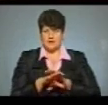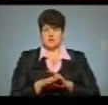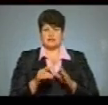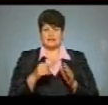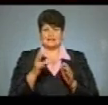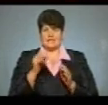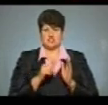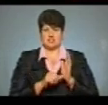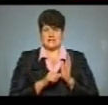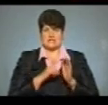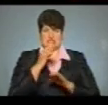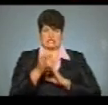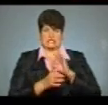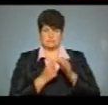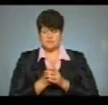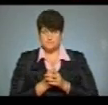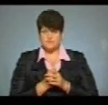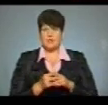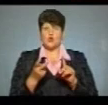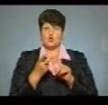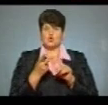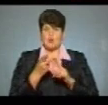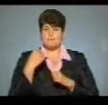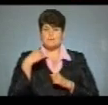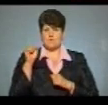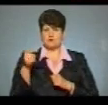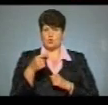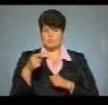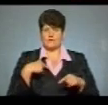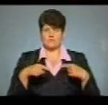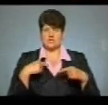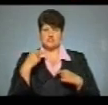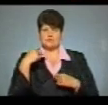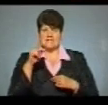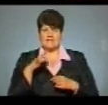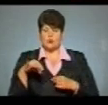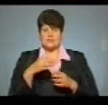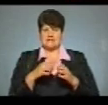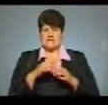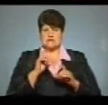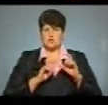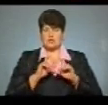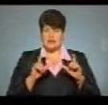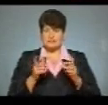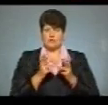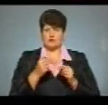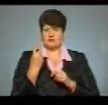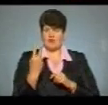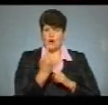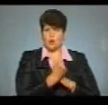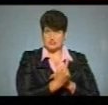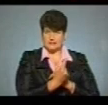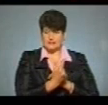діб. Друга перемога тернопільських футболістів на чемпіонаті Європи серед студентів. З рахунком 2-1